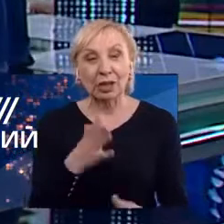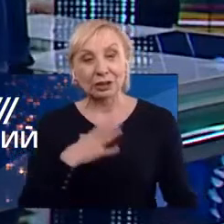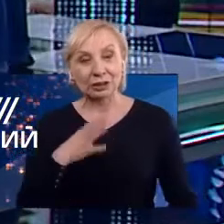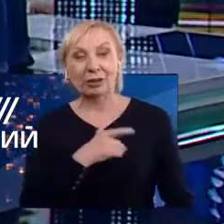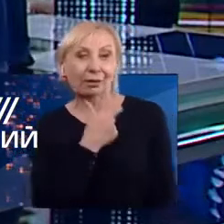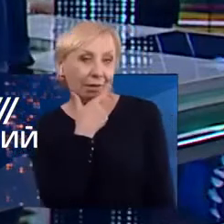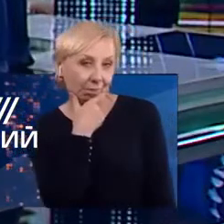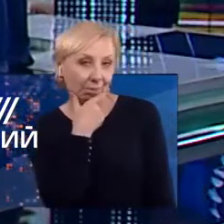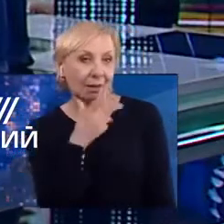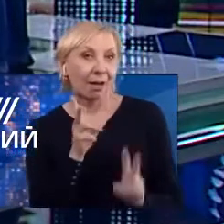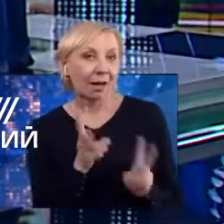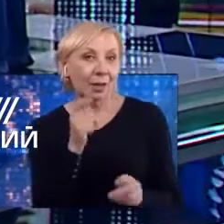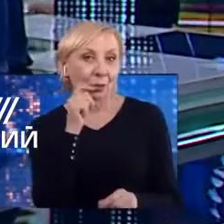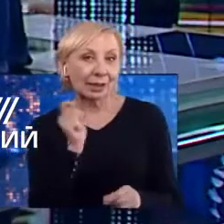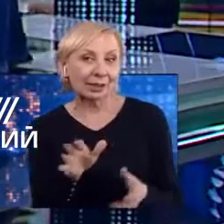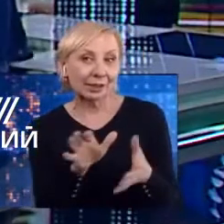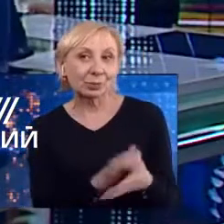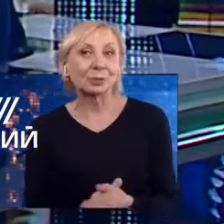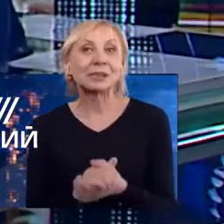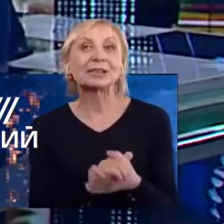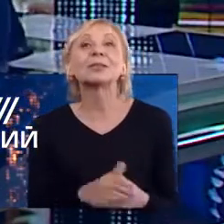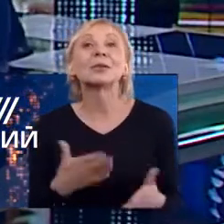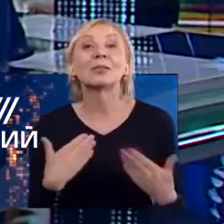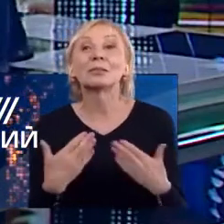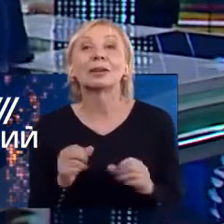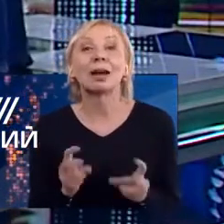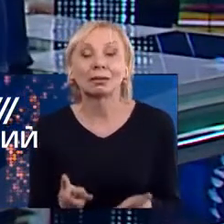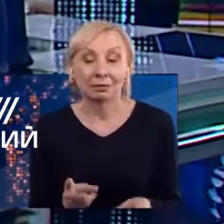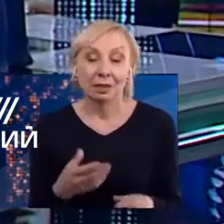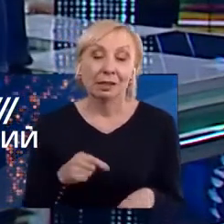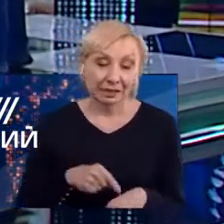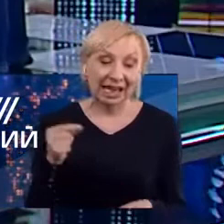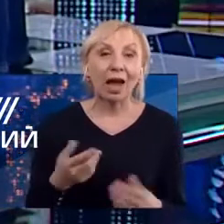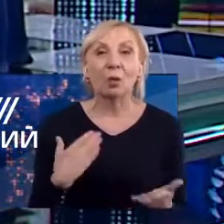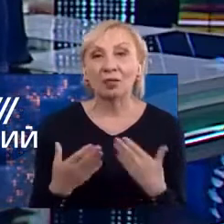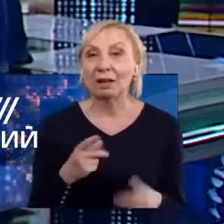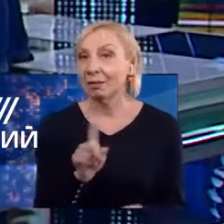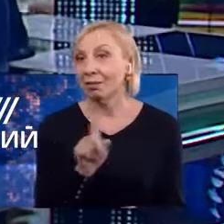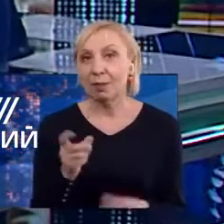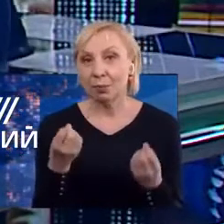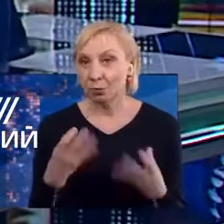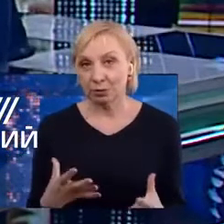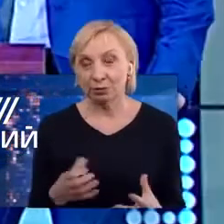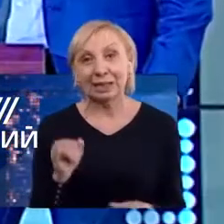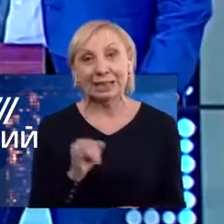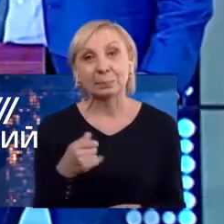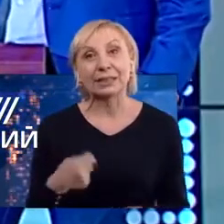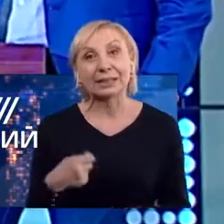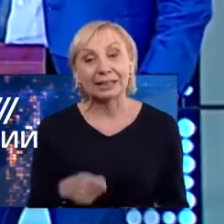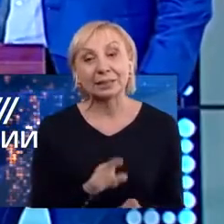суспільство? Але українське суспільство насправді зреагувало дуже непросто і президент